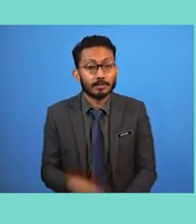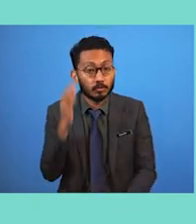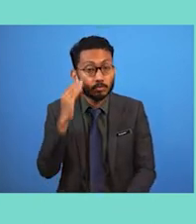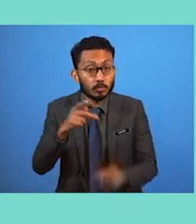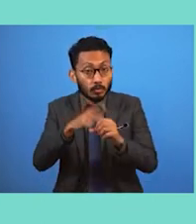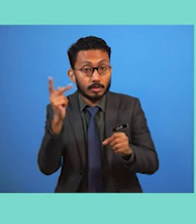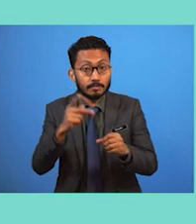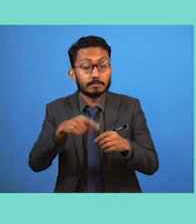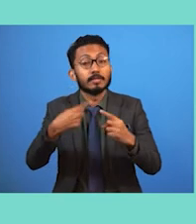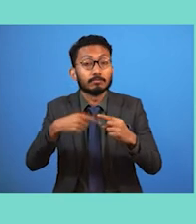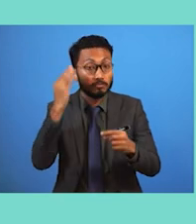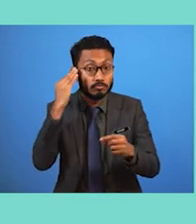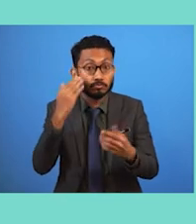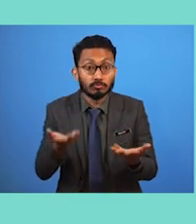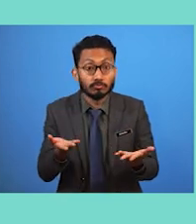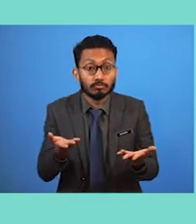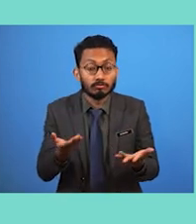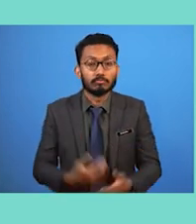dan tarikh luput produk tersebut.